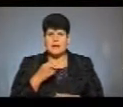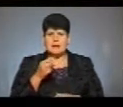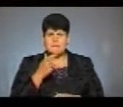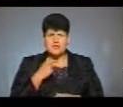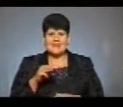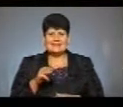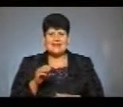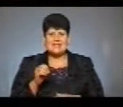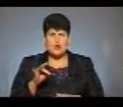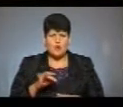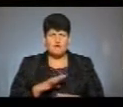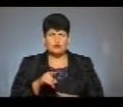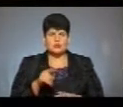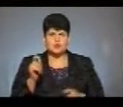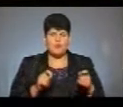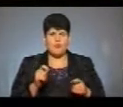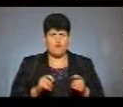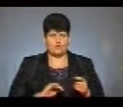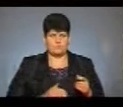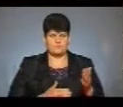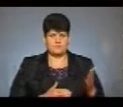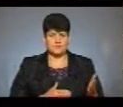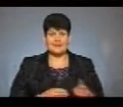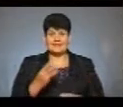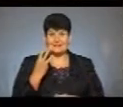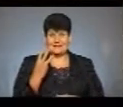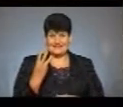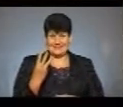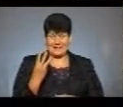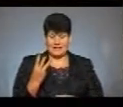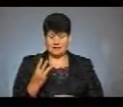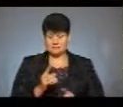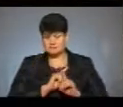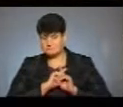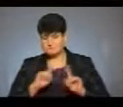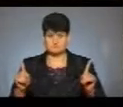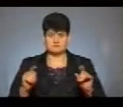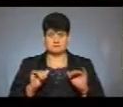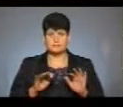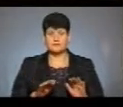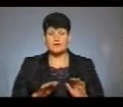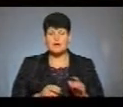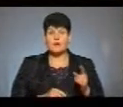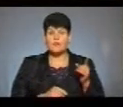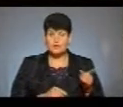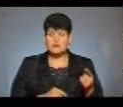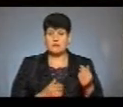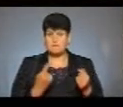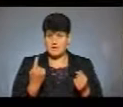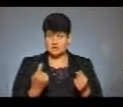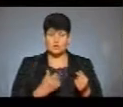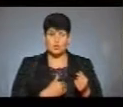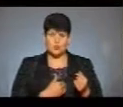бізнес-форумі? Три таких, причому кричущих речі. По-перше, вони хочуть,